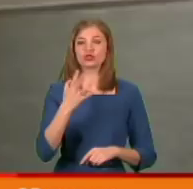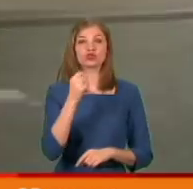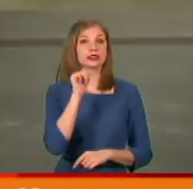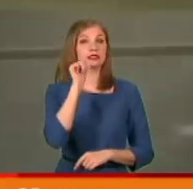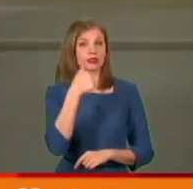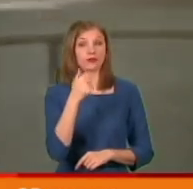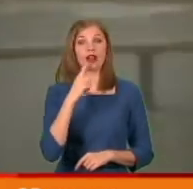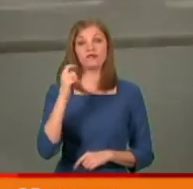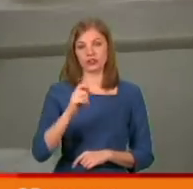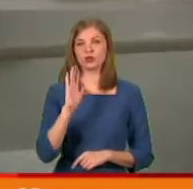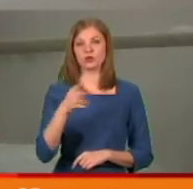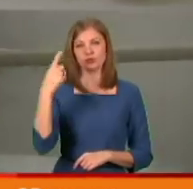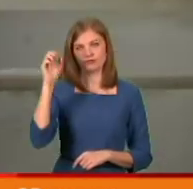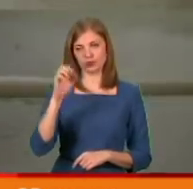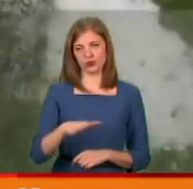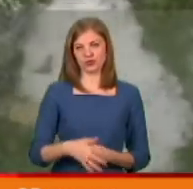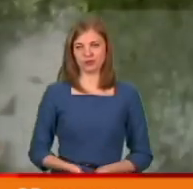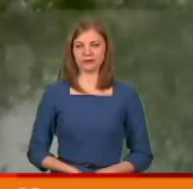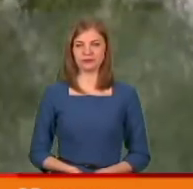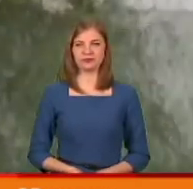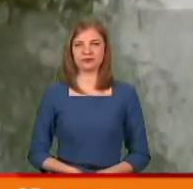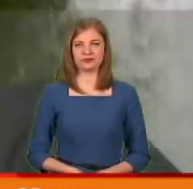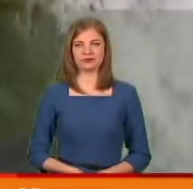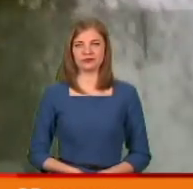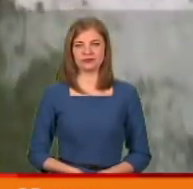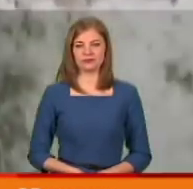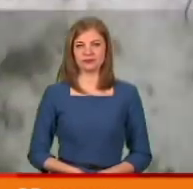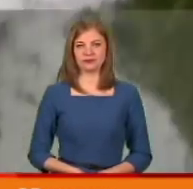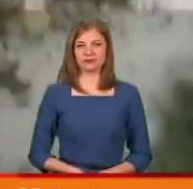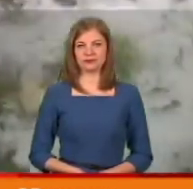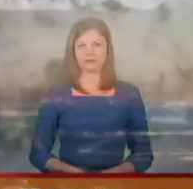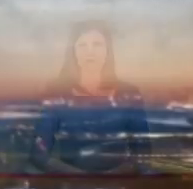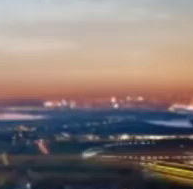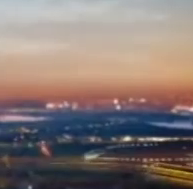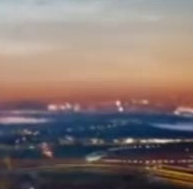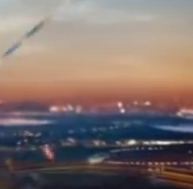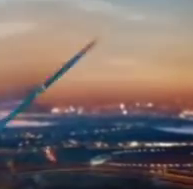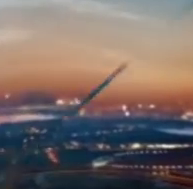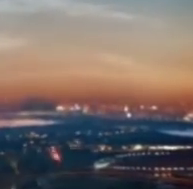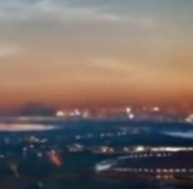завтра, та вже в неділю буде сонячно. Юлія Лерш, Олександр Макушак, програма «Вікна», СТБ.